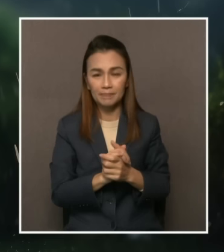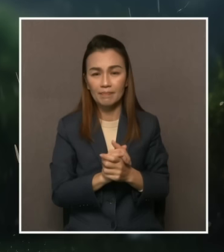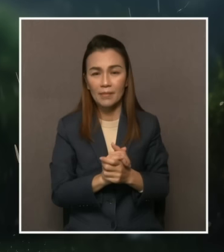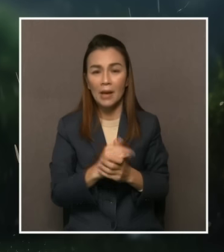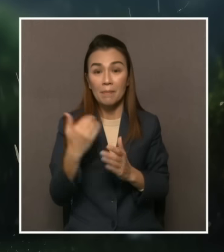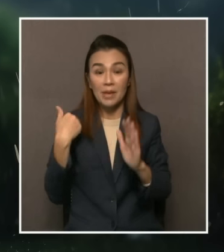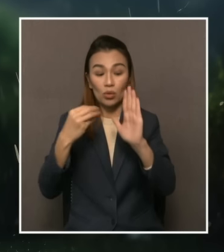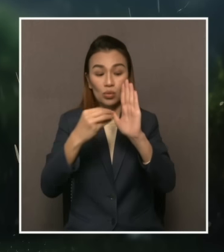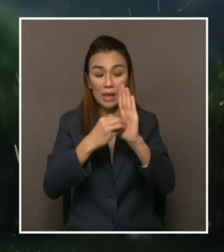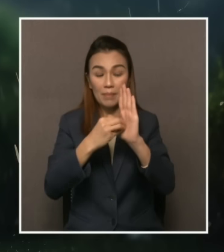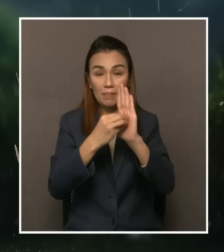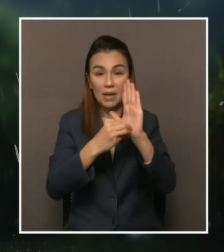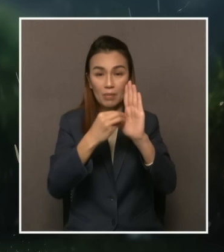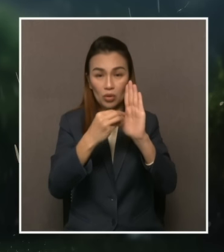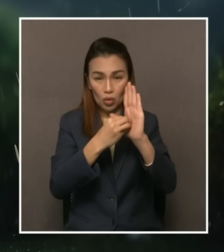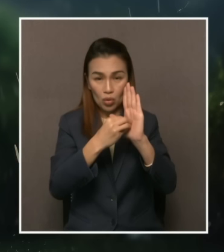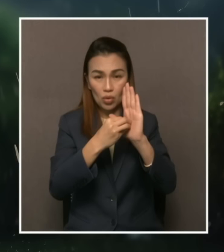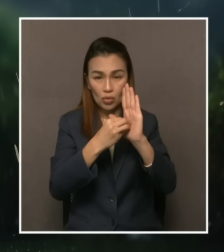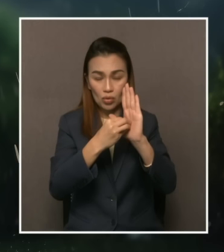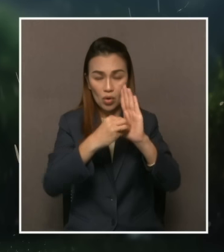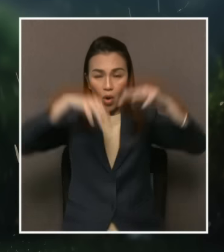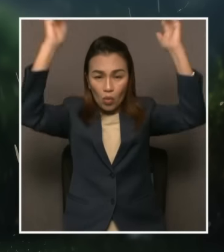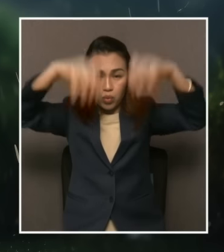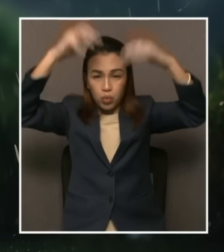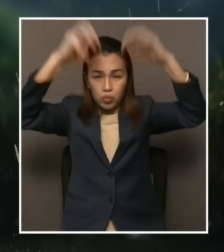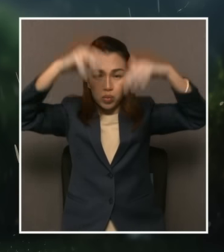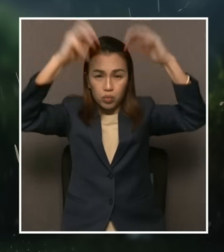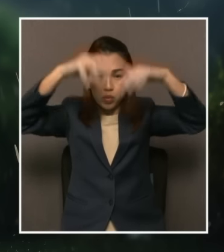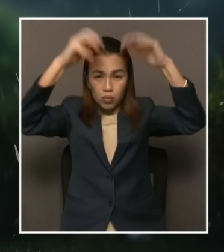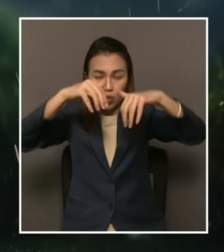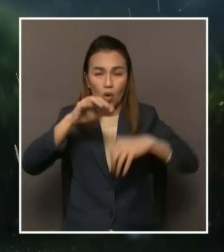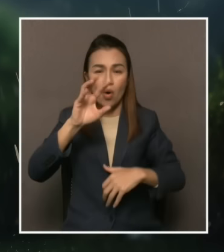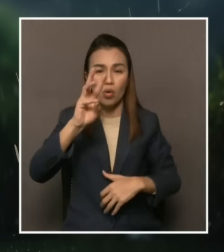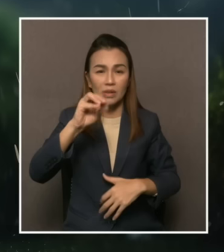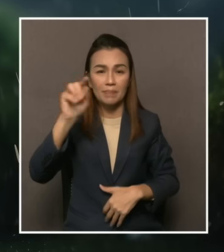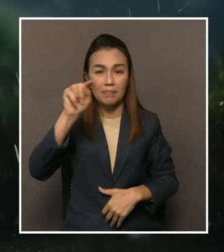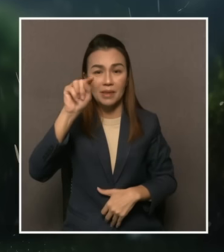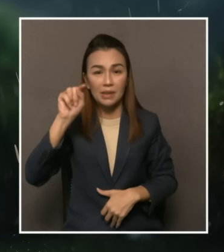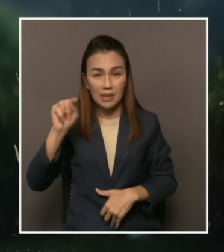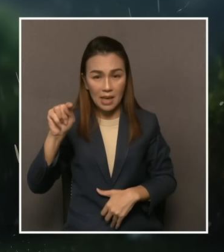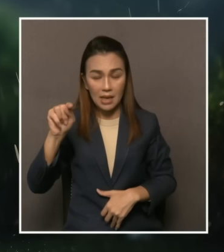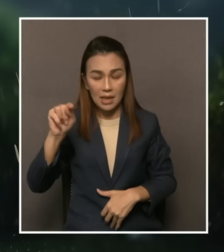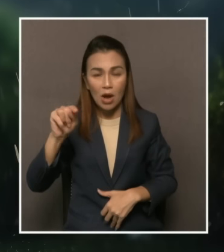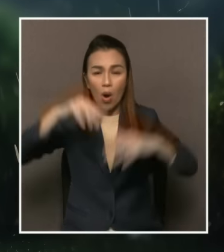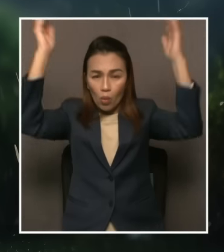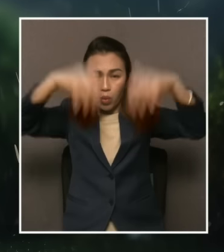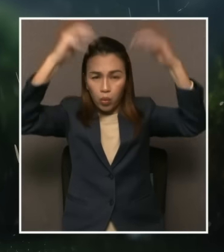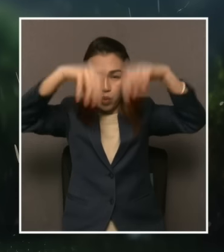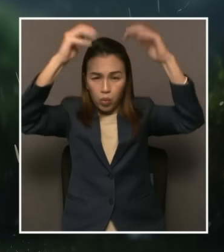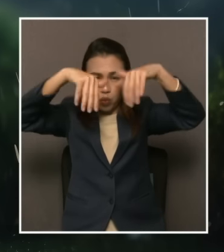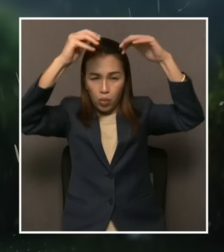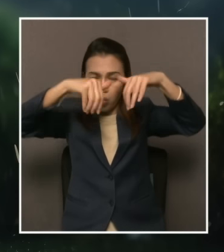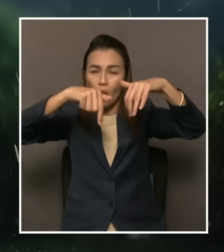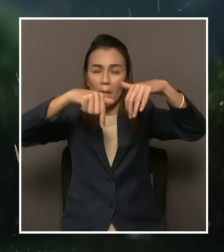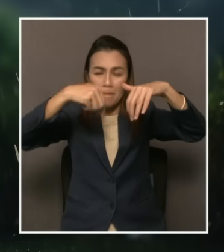ับกรงเทพมหาค Alright. และปริมนทรมีฝนฟ้าขนอง 160 กัพื้ไ Sabrinaะมีฝนตกหนกบางแห่งด้วย